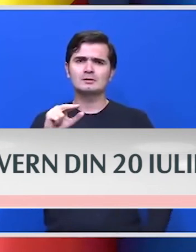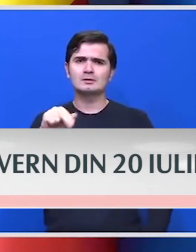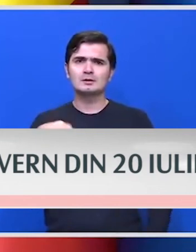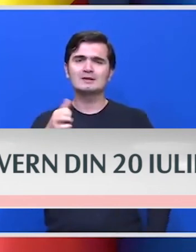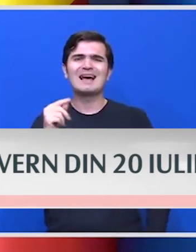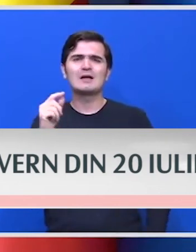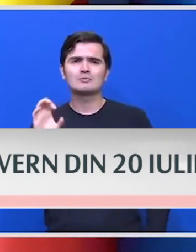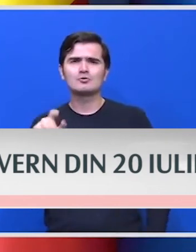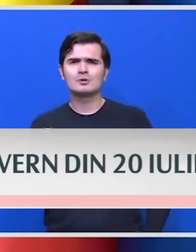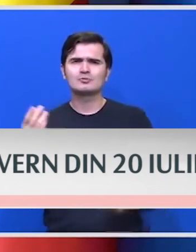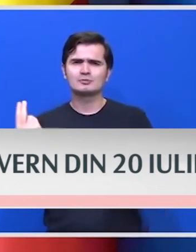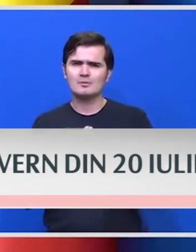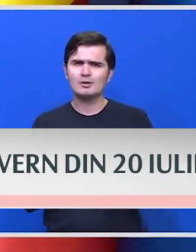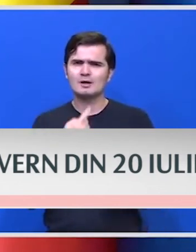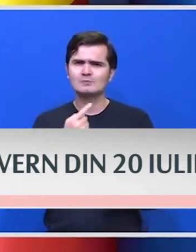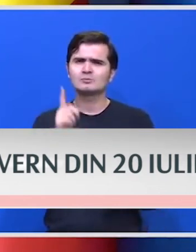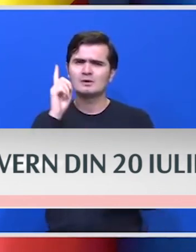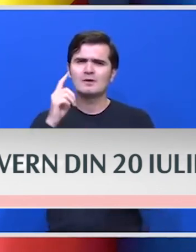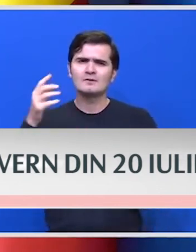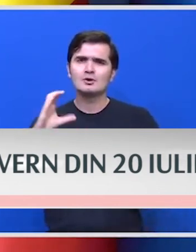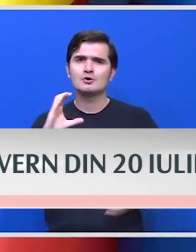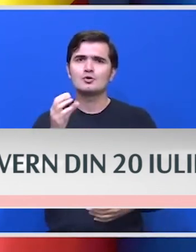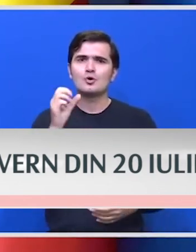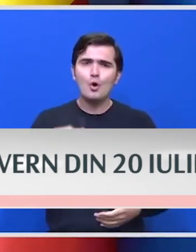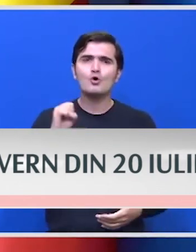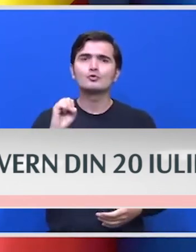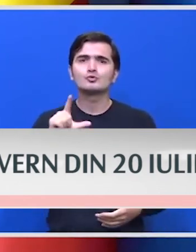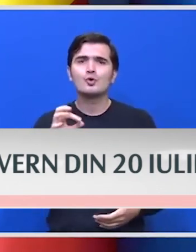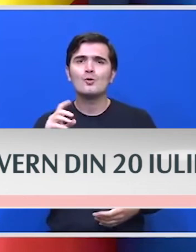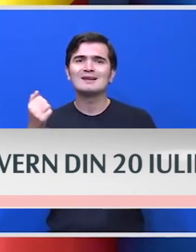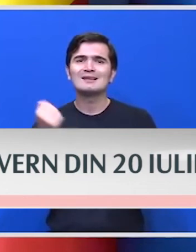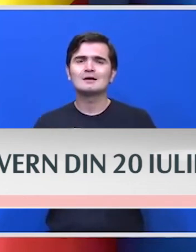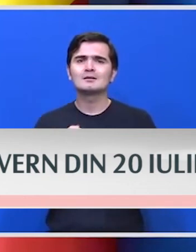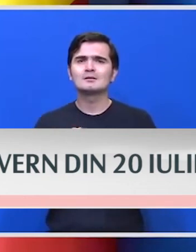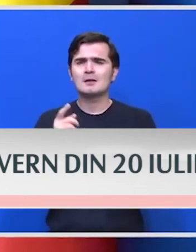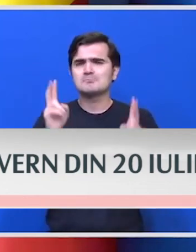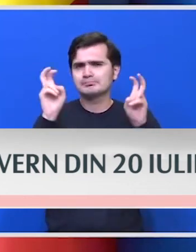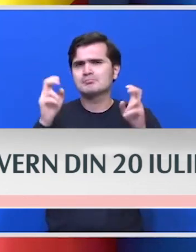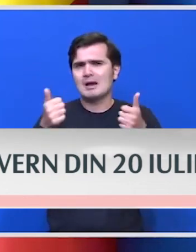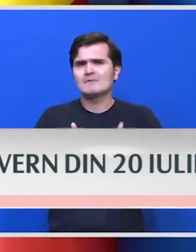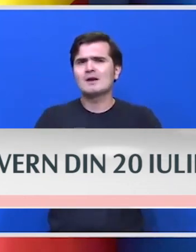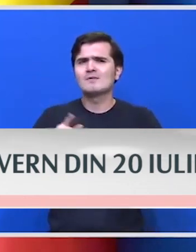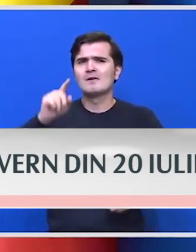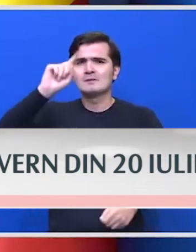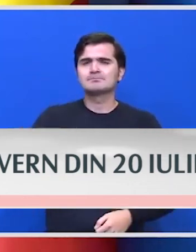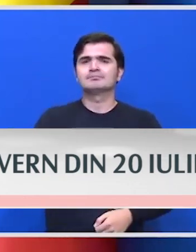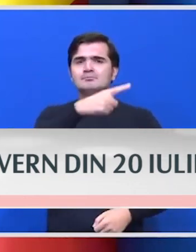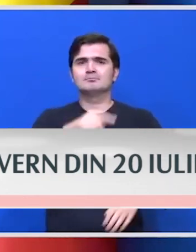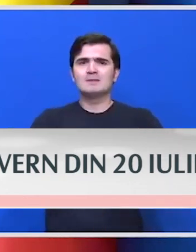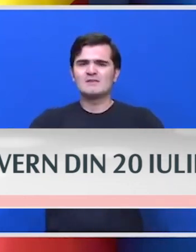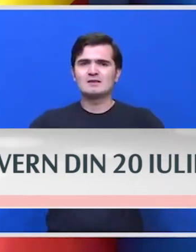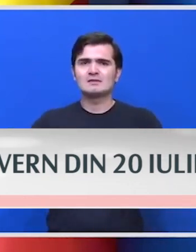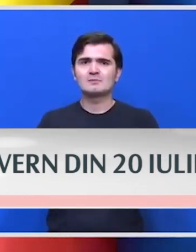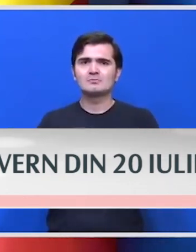legii educației? Spuneați că va fi consolidat. Citesc că va fi desființat, de fapt, prin lipsirea de